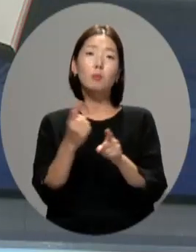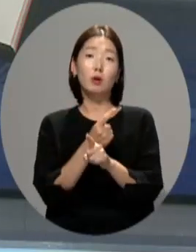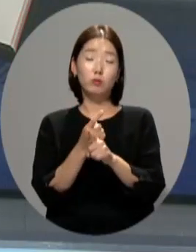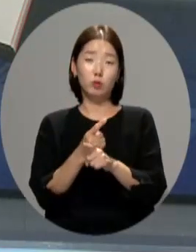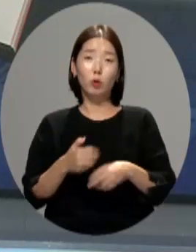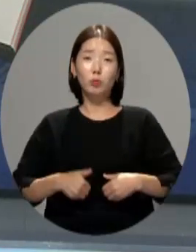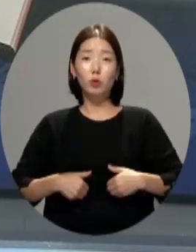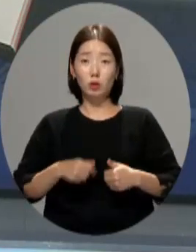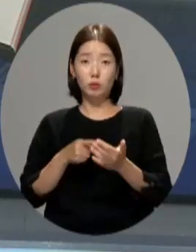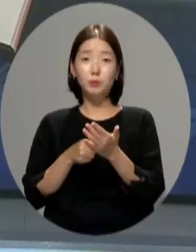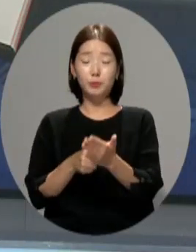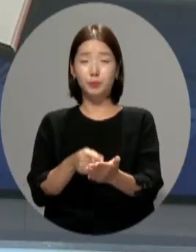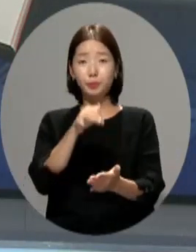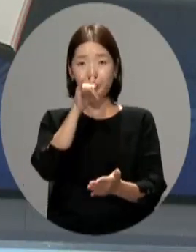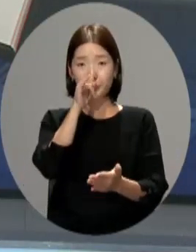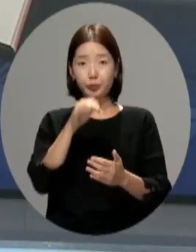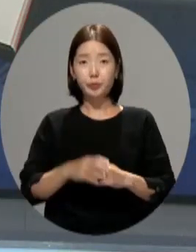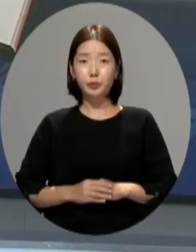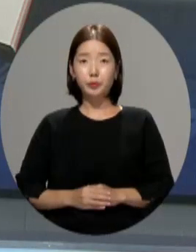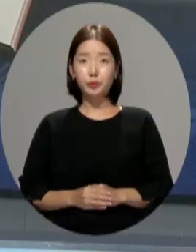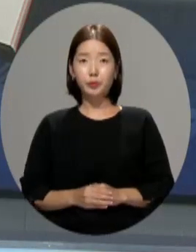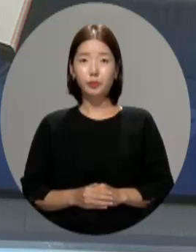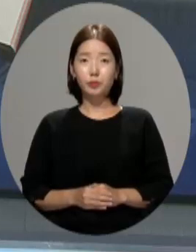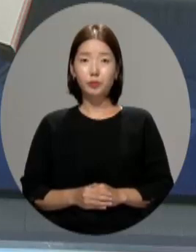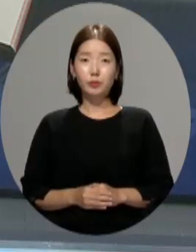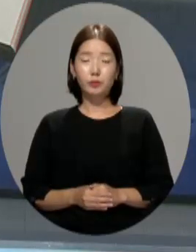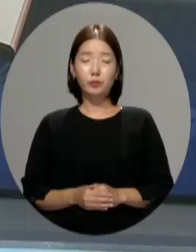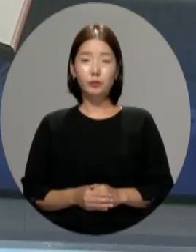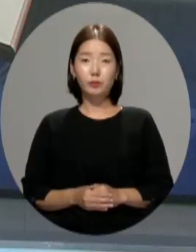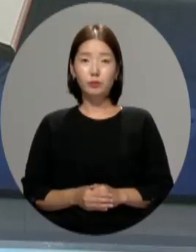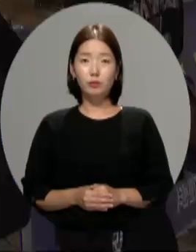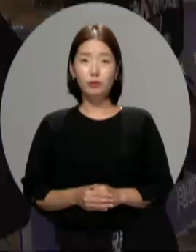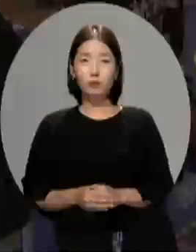주장입니다. 보도에 한범수 기자입니다.